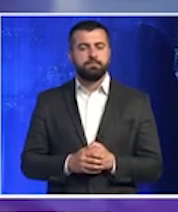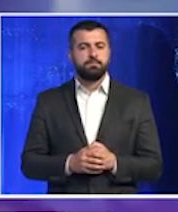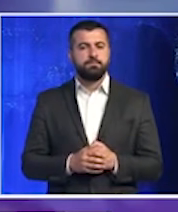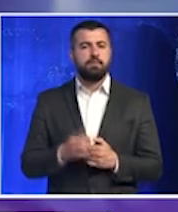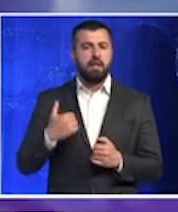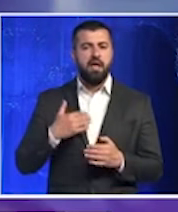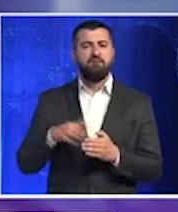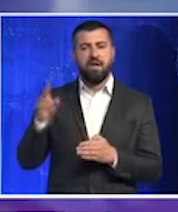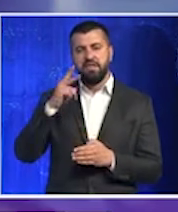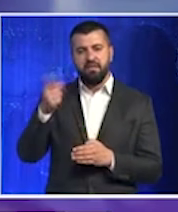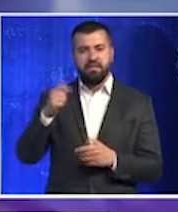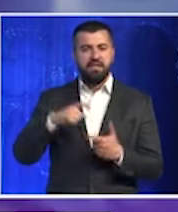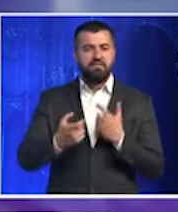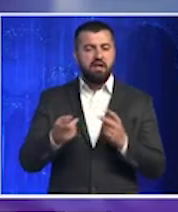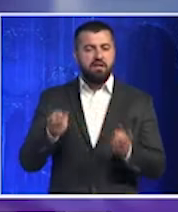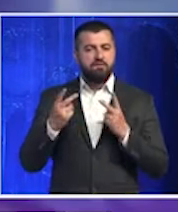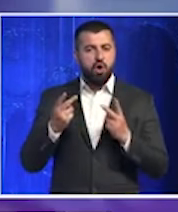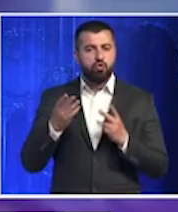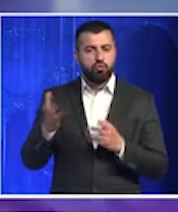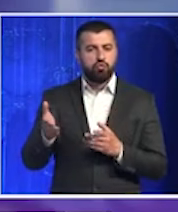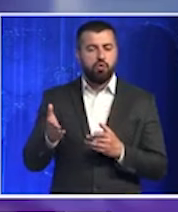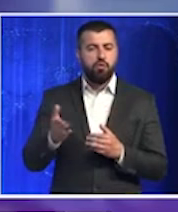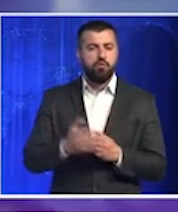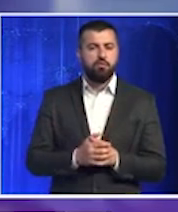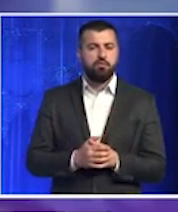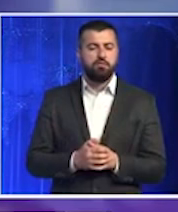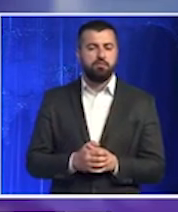ja izvana vidim jednu stvar kao veoma bitnu u tome.